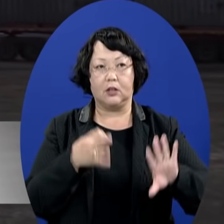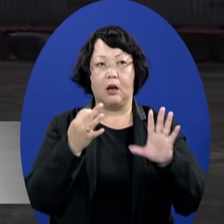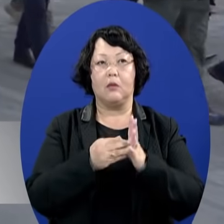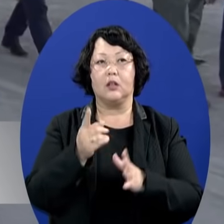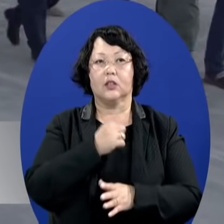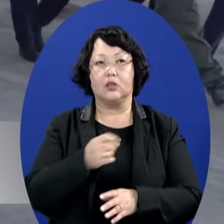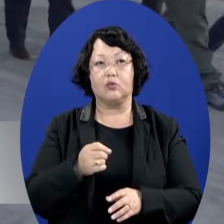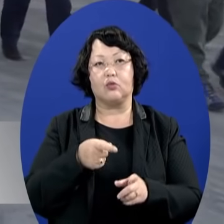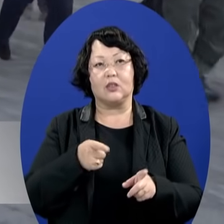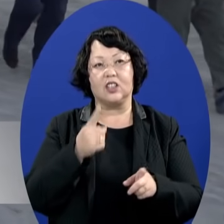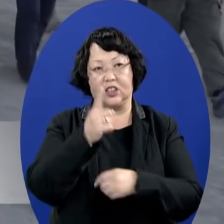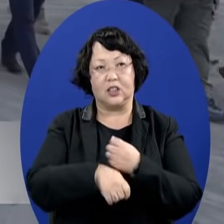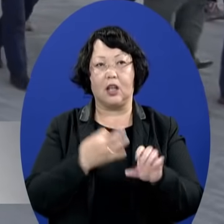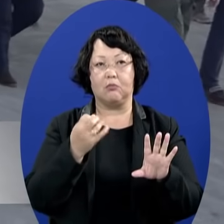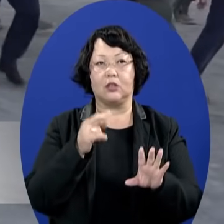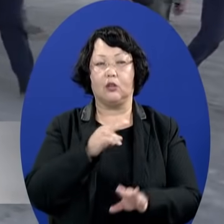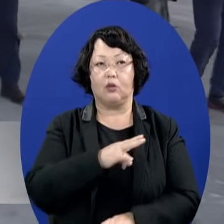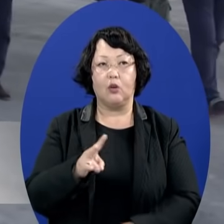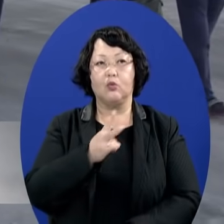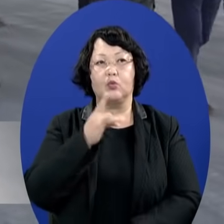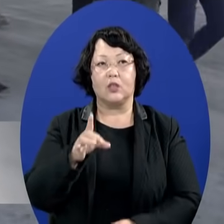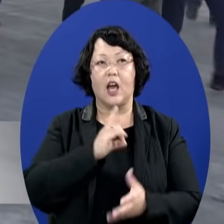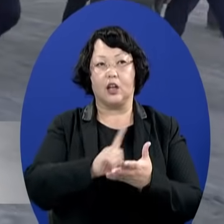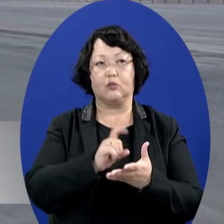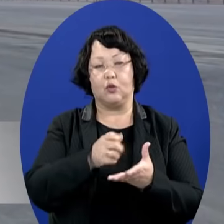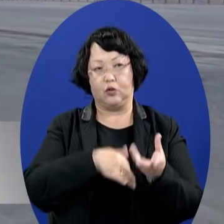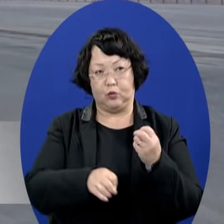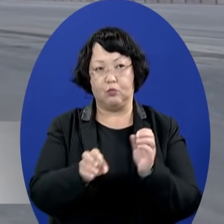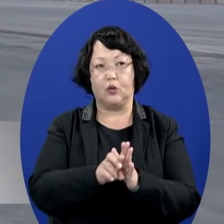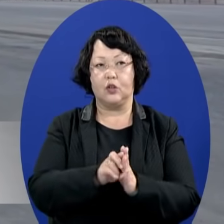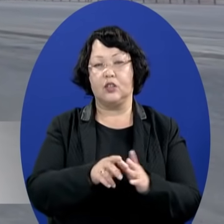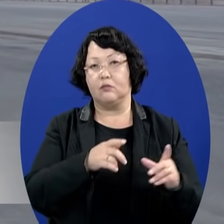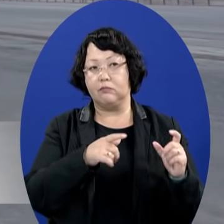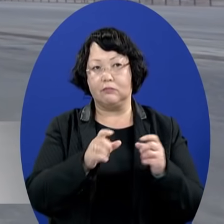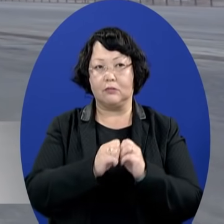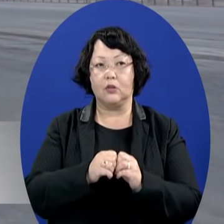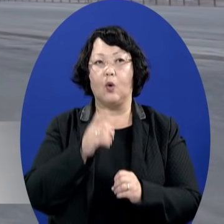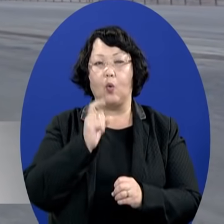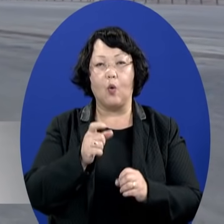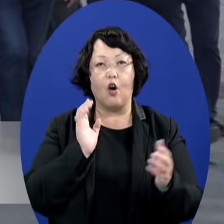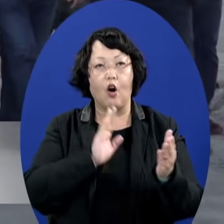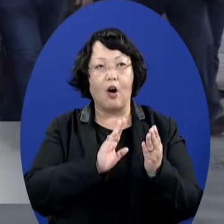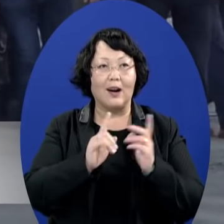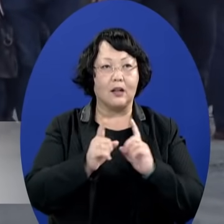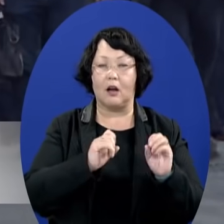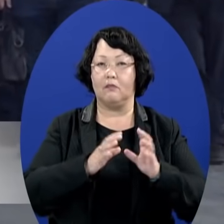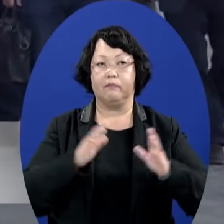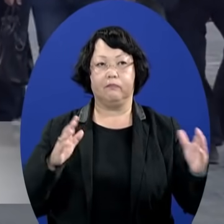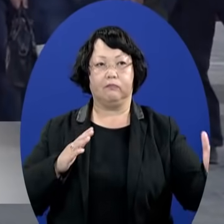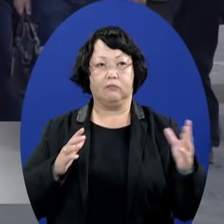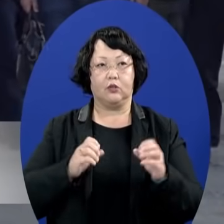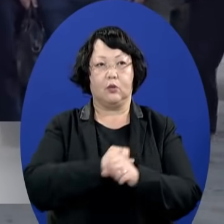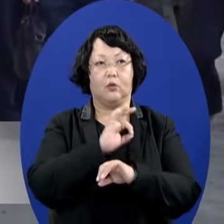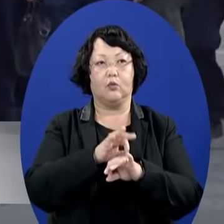хийж жилдээ 8 сая тонн нүүрс экспортлох боломжтой юм а. Хамгийн гол нь чиглэх тээврийг эхлүүлснээр хүний контактыг багасгаж цар тахлын эрсдлийг бууруулж